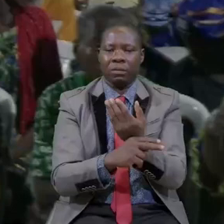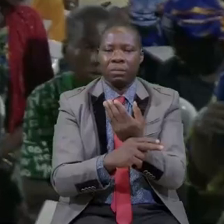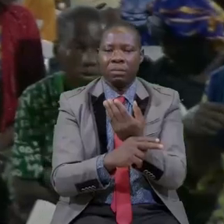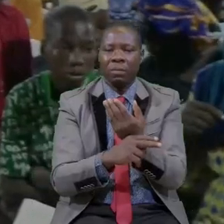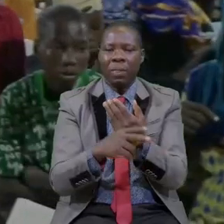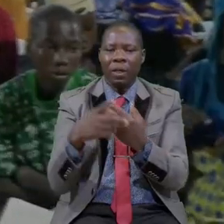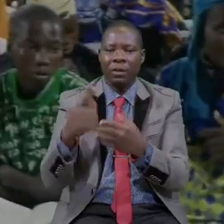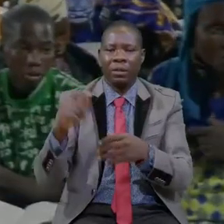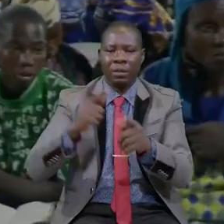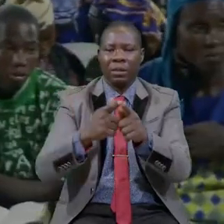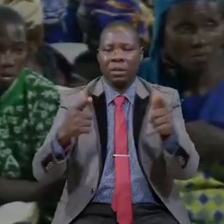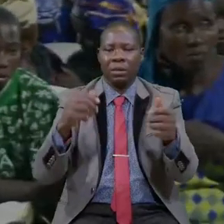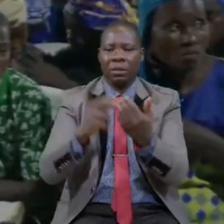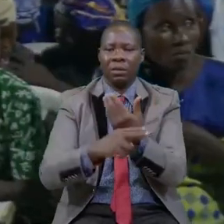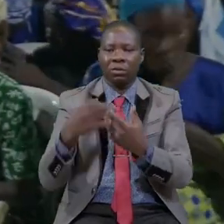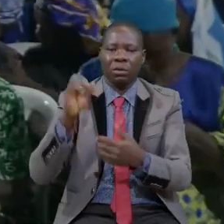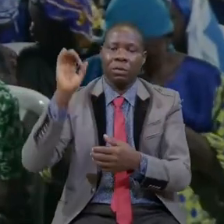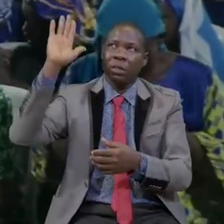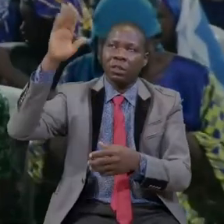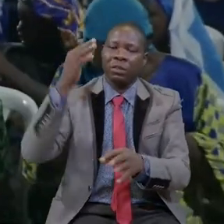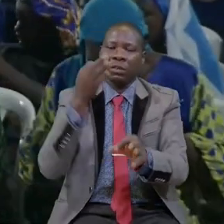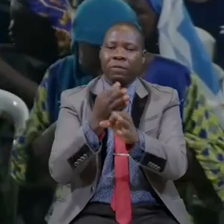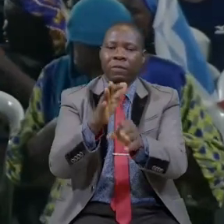fidélité. Il nous dit